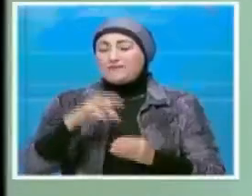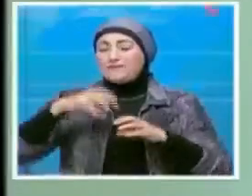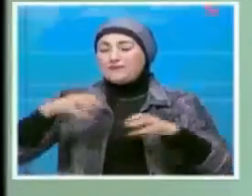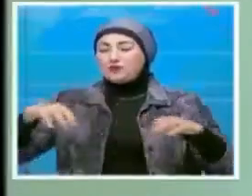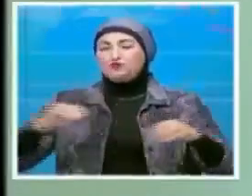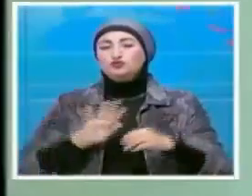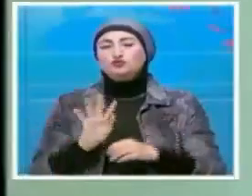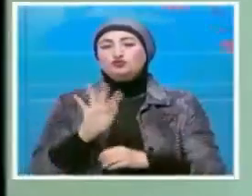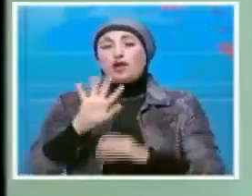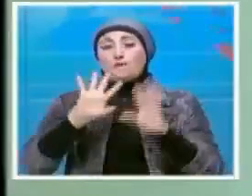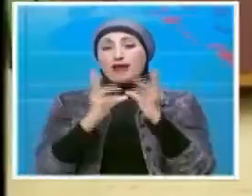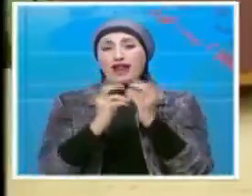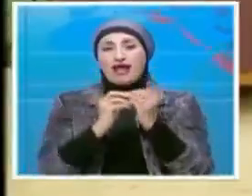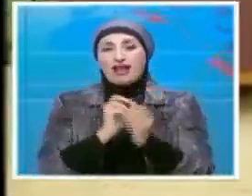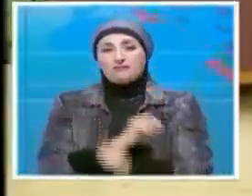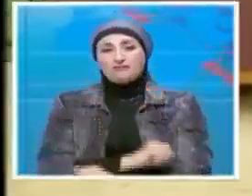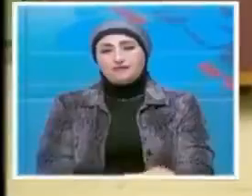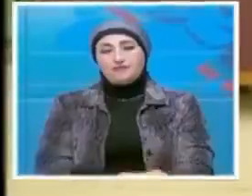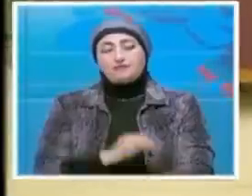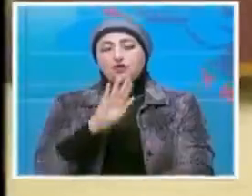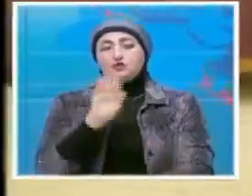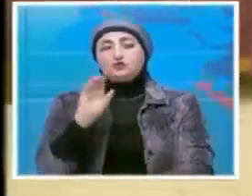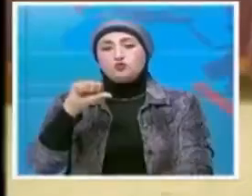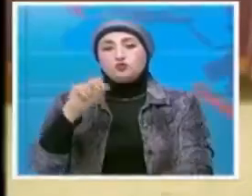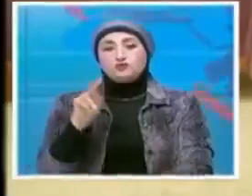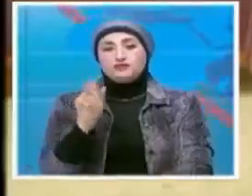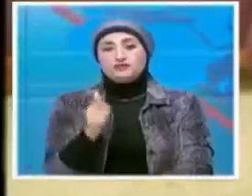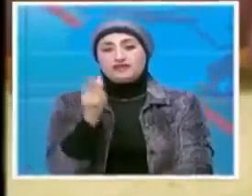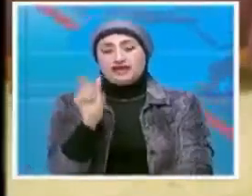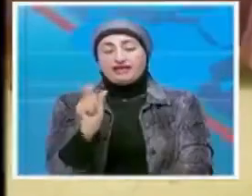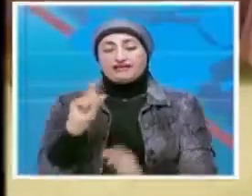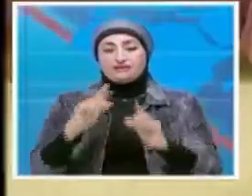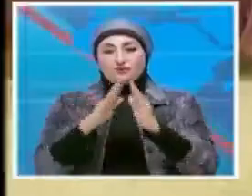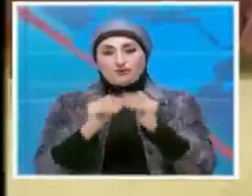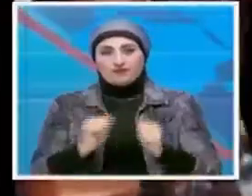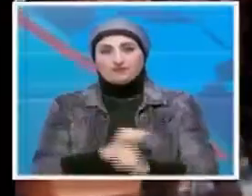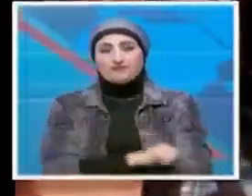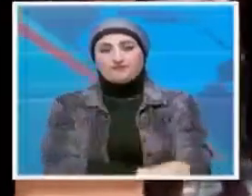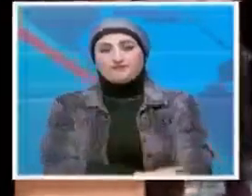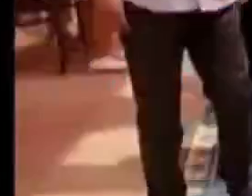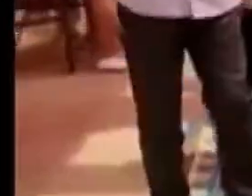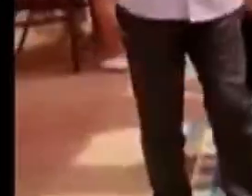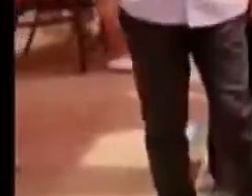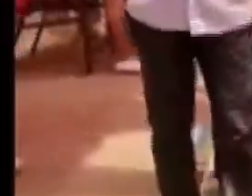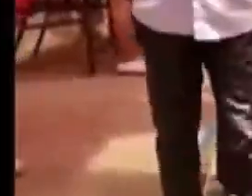شعوب العالم. سوزان مصطفى، التلفزيون المصري.